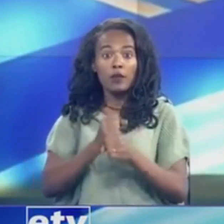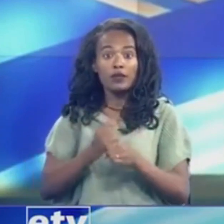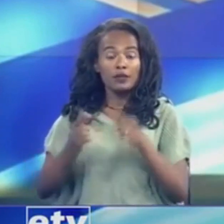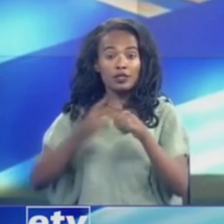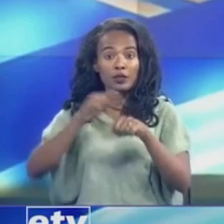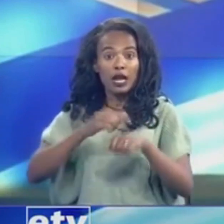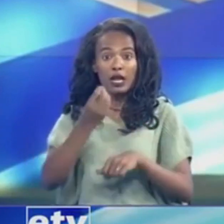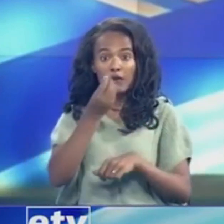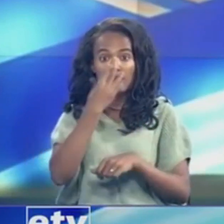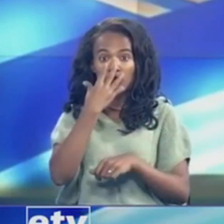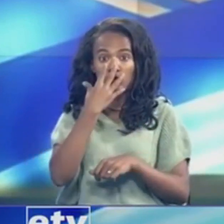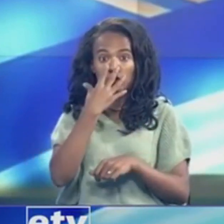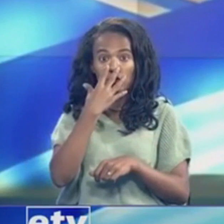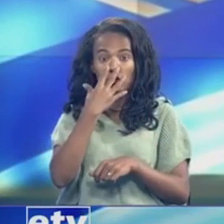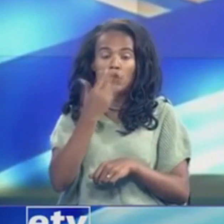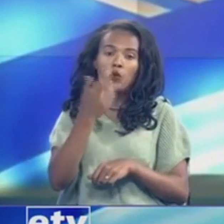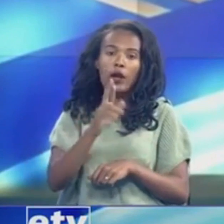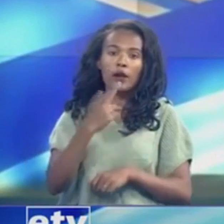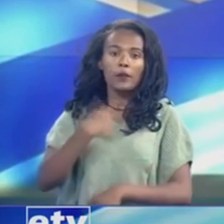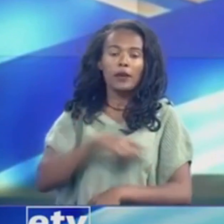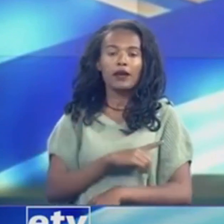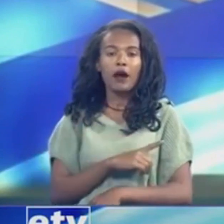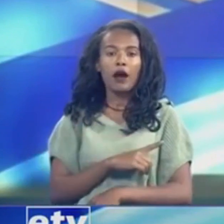ላይ በፈረንጆች ወይም በእኛ